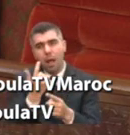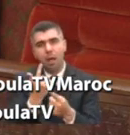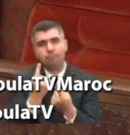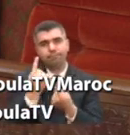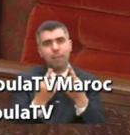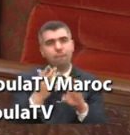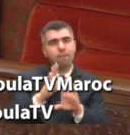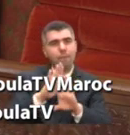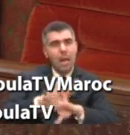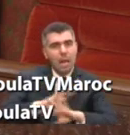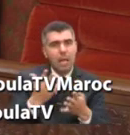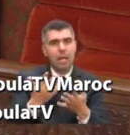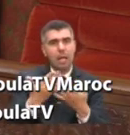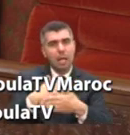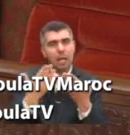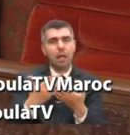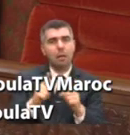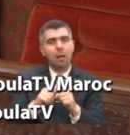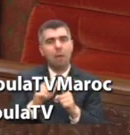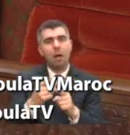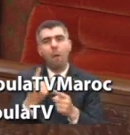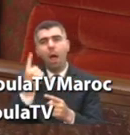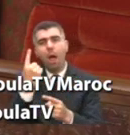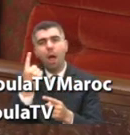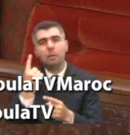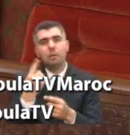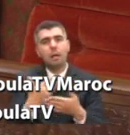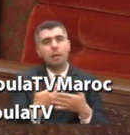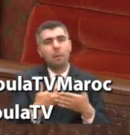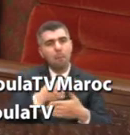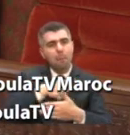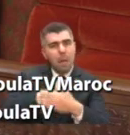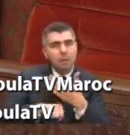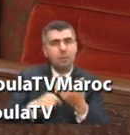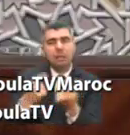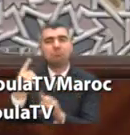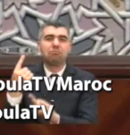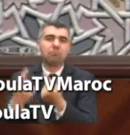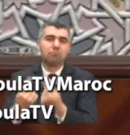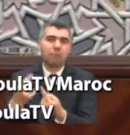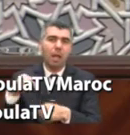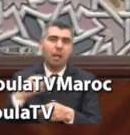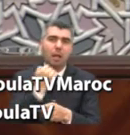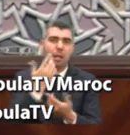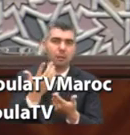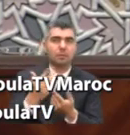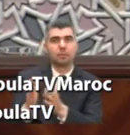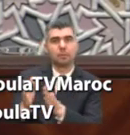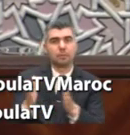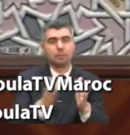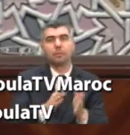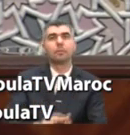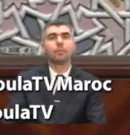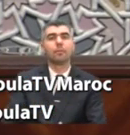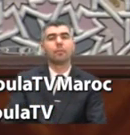او بعض الحالات لما كتعلق بالولاده المجموعه ديال الحالات كتكون مبرره. شكرا سيد الوزير. السؤال الموالي عن